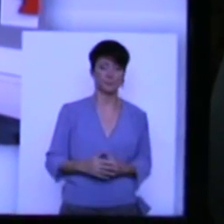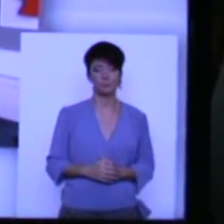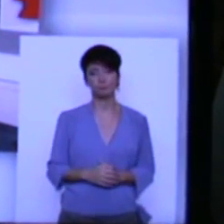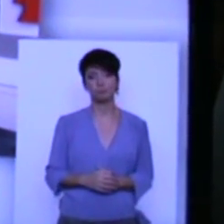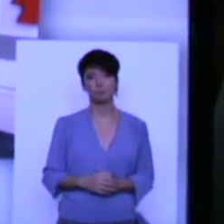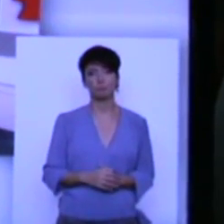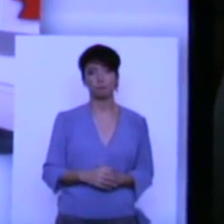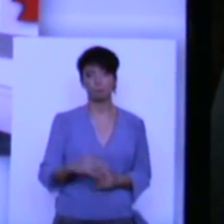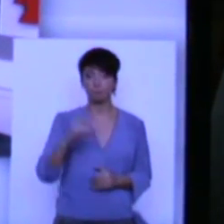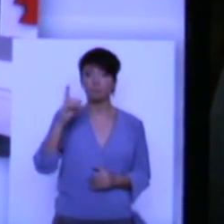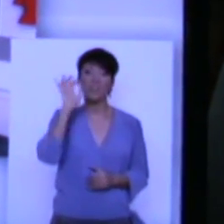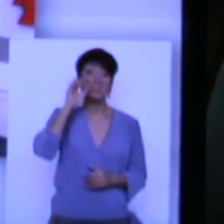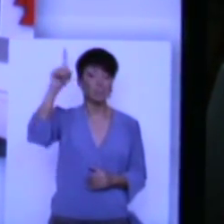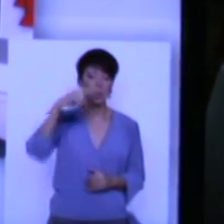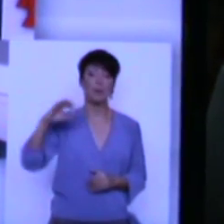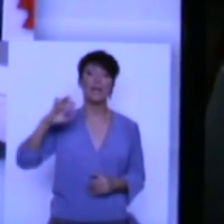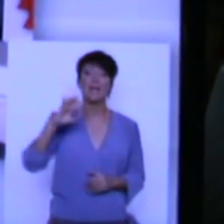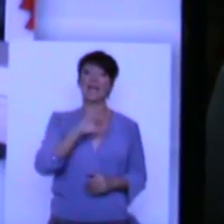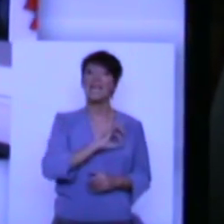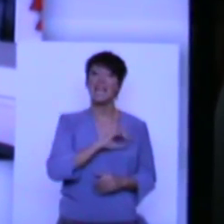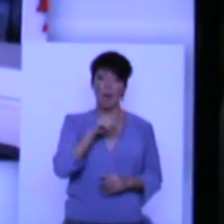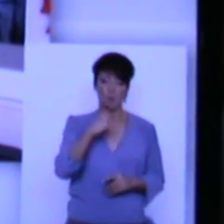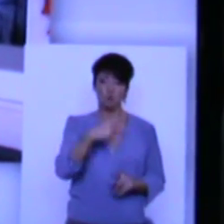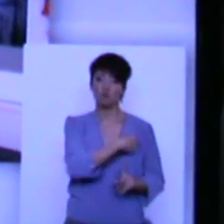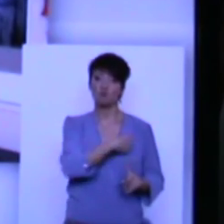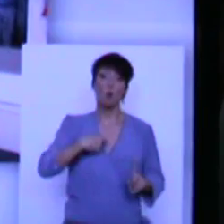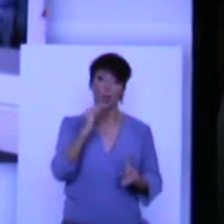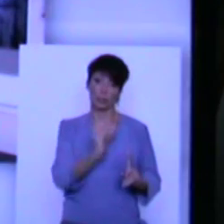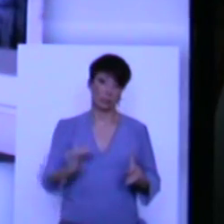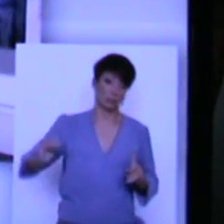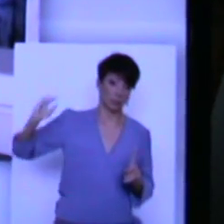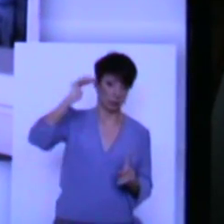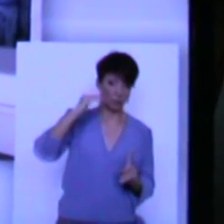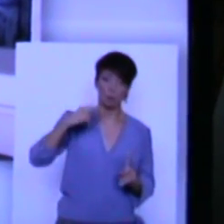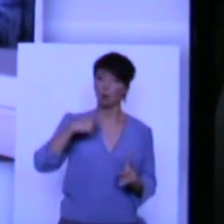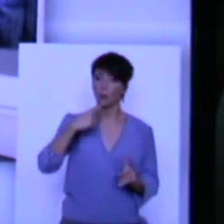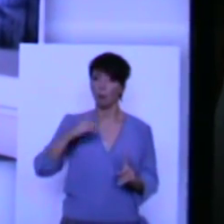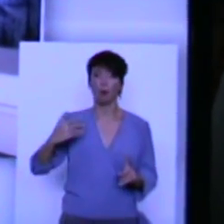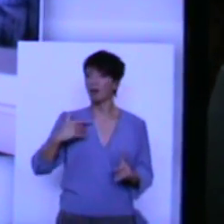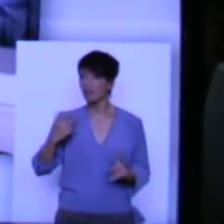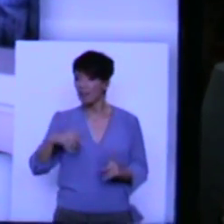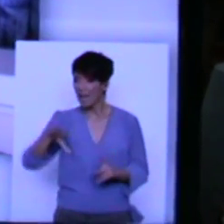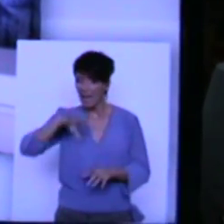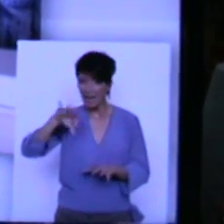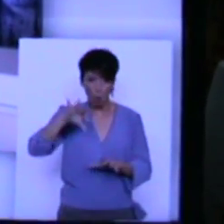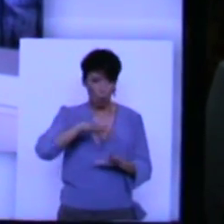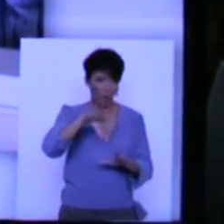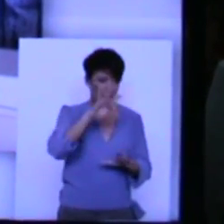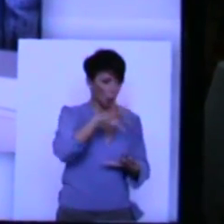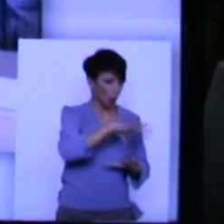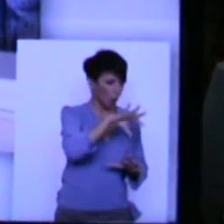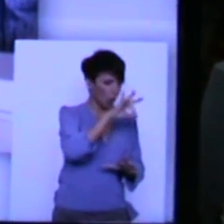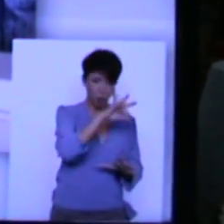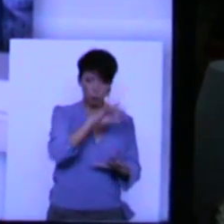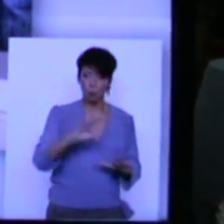μαζί στον παιδιών του νηπιαγωγείου Νέας Μεσημβρίας Θεσσαλονίκης μετά την απόφαση του προϊσταμένου της πρωτοβάθμιας εκπαίδευσης να διώξει παιδιά με κλήρωση. Η νηπιαγωγός πήρε άδεια